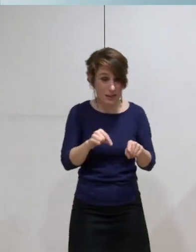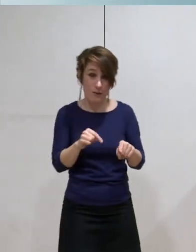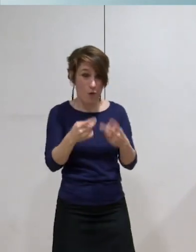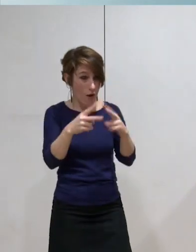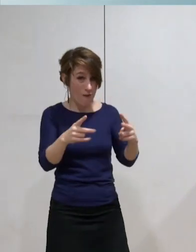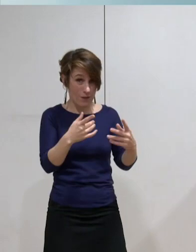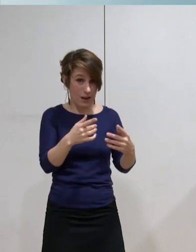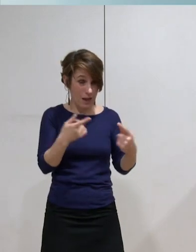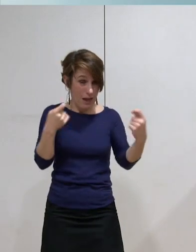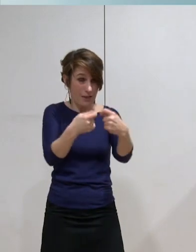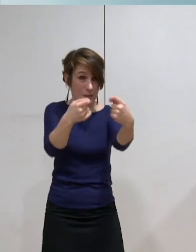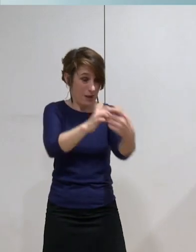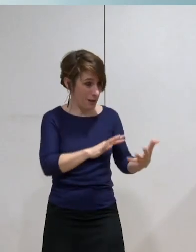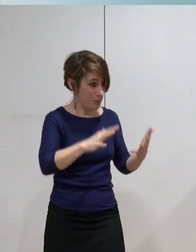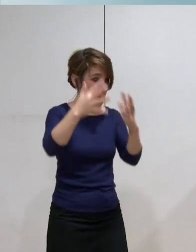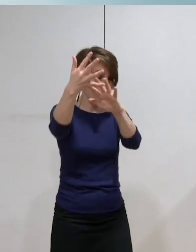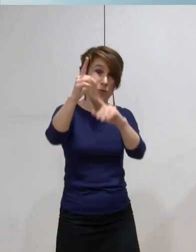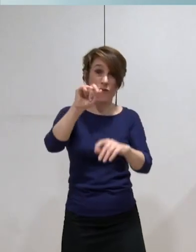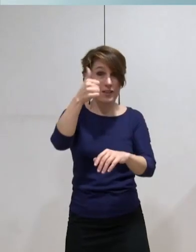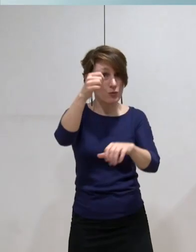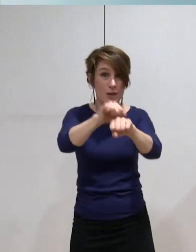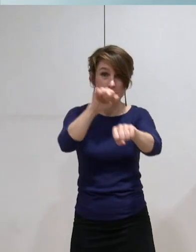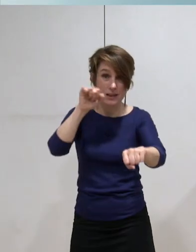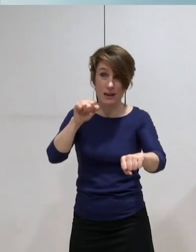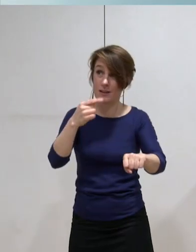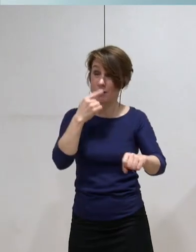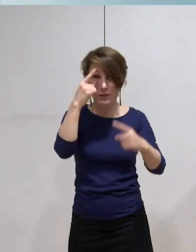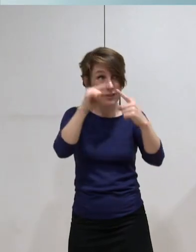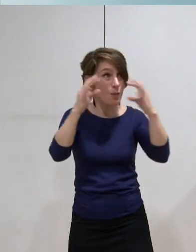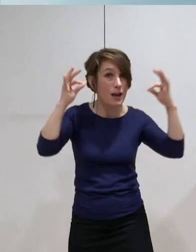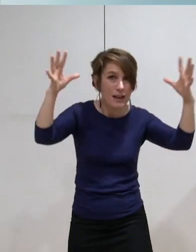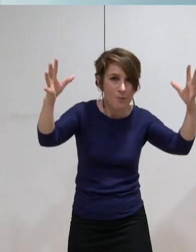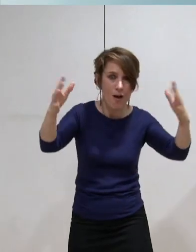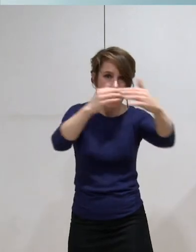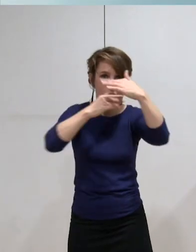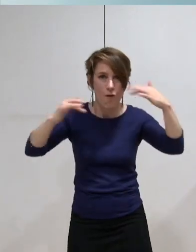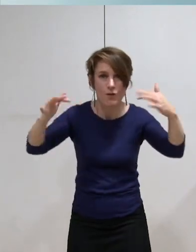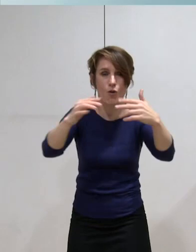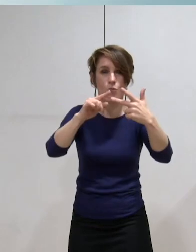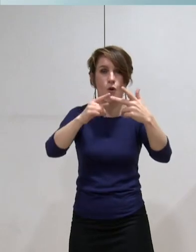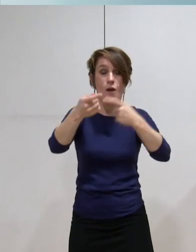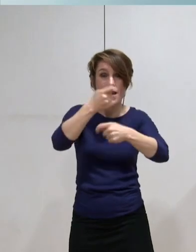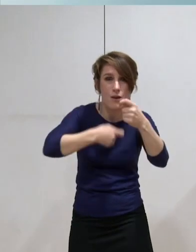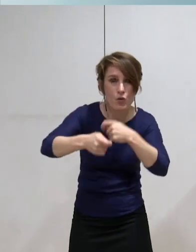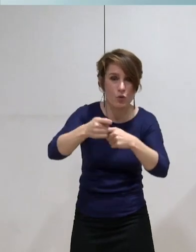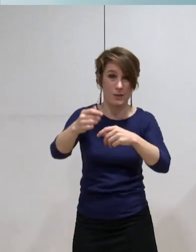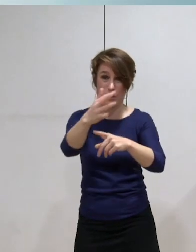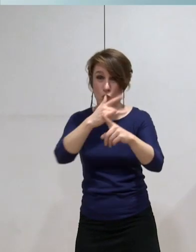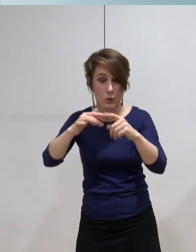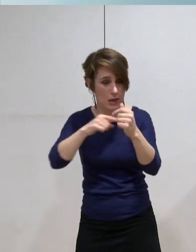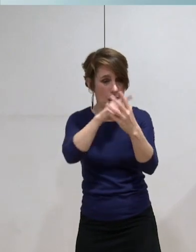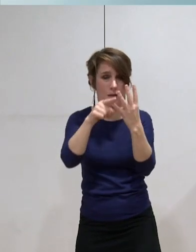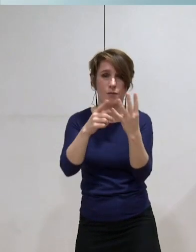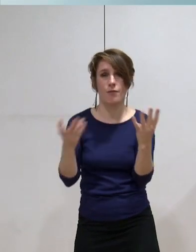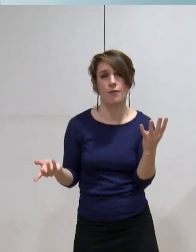siècle enjeux climatiques environnementaux économiques sociaux